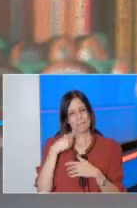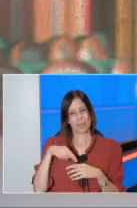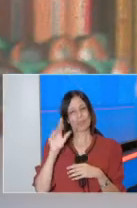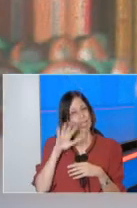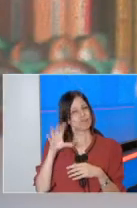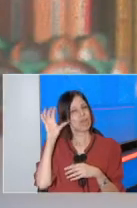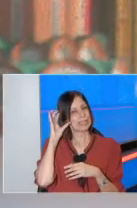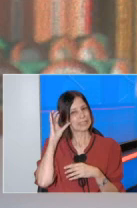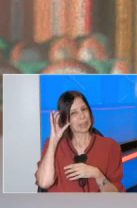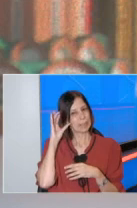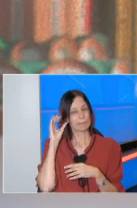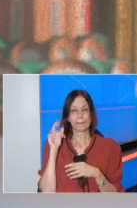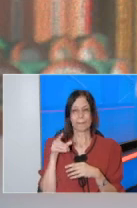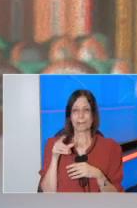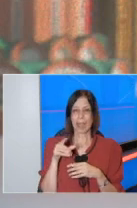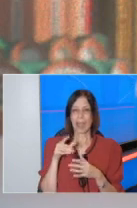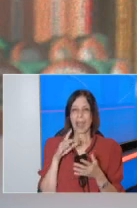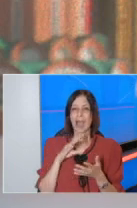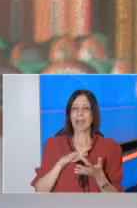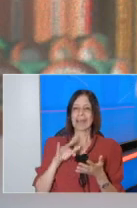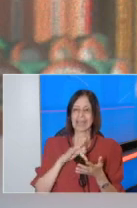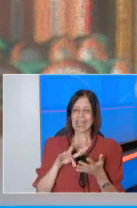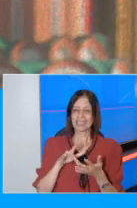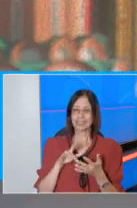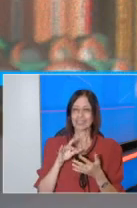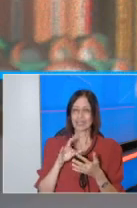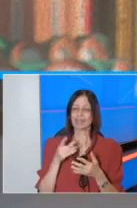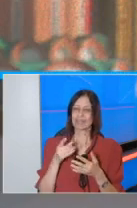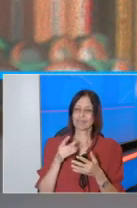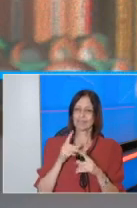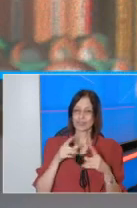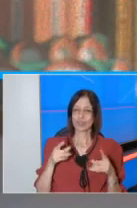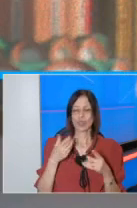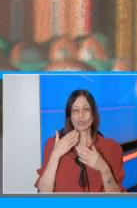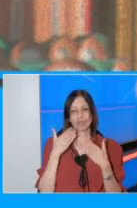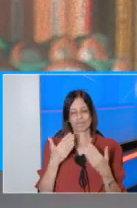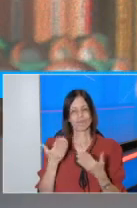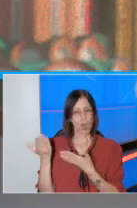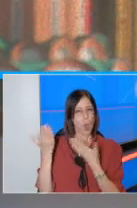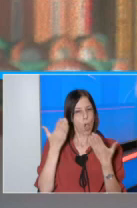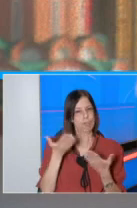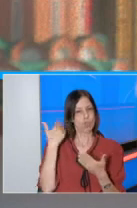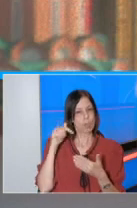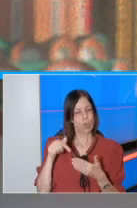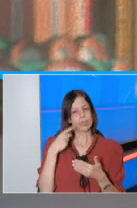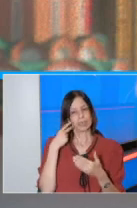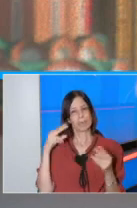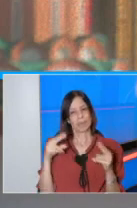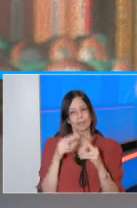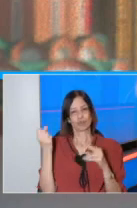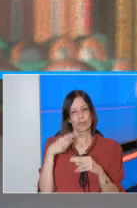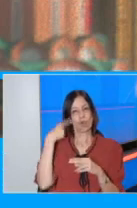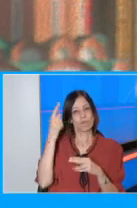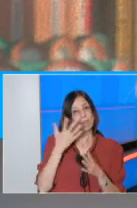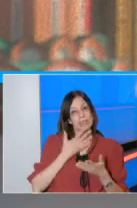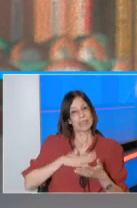וגם שהזנתם לנו באפליקציות הפודקאסט השונות. תודה רבה לכל האורחים והאורחות שהיו פה. אנחנו נתראה בשבוע הבא, ואם